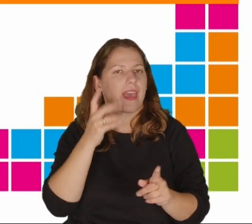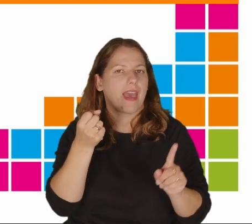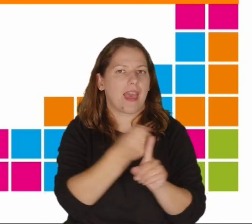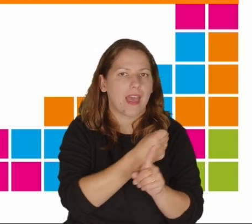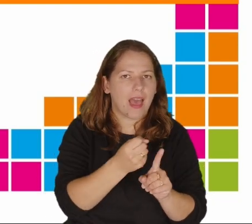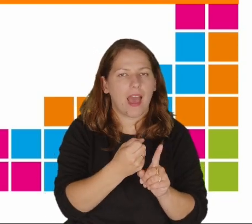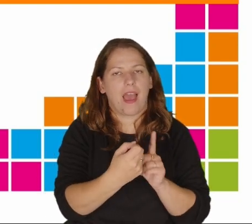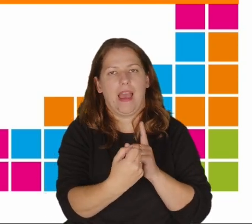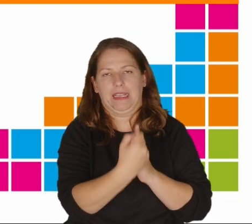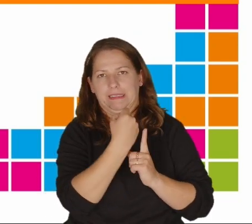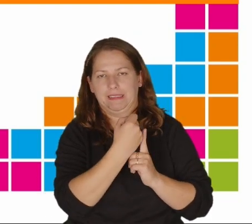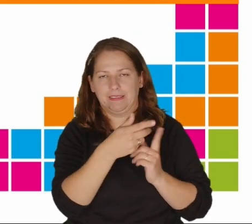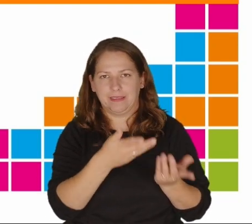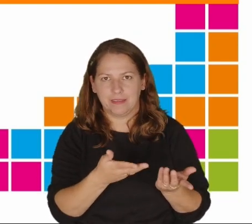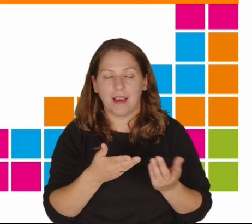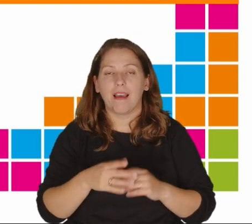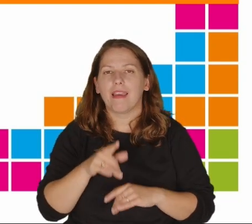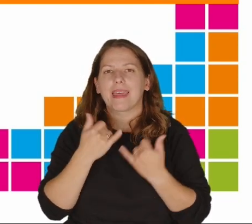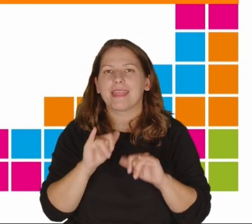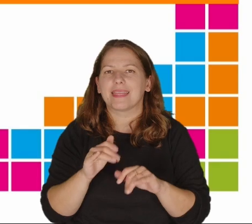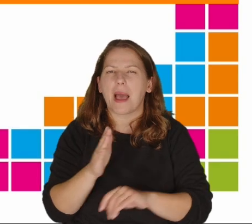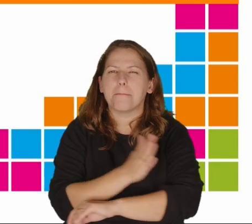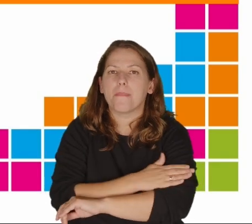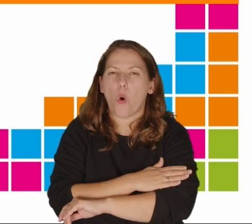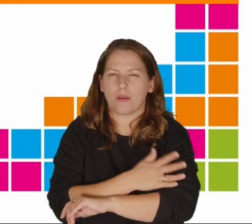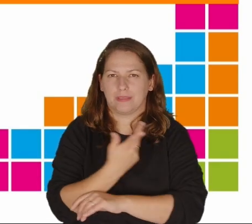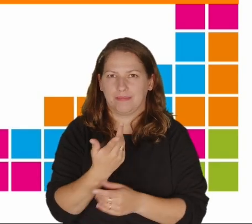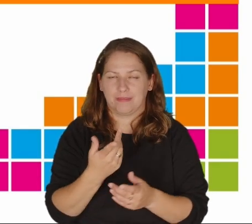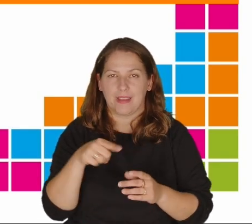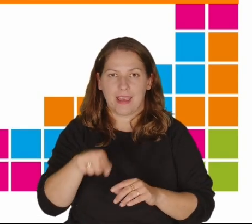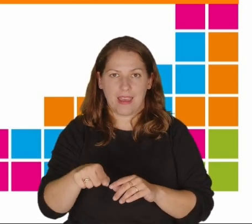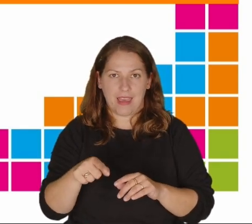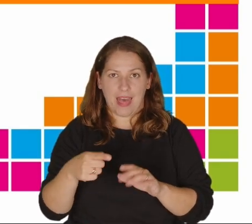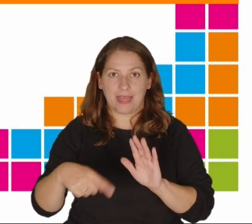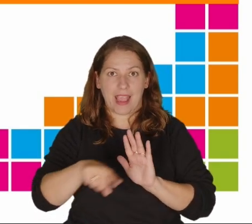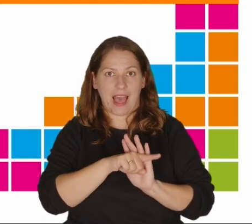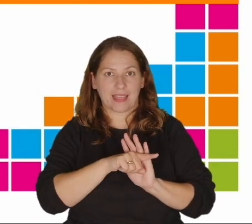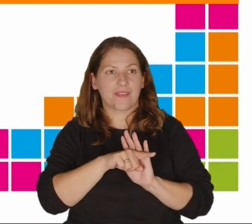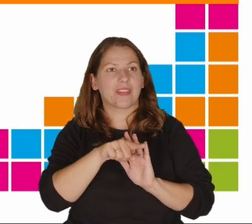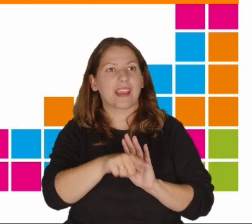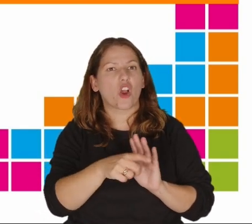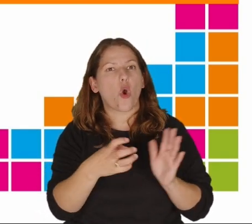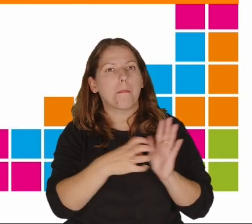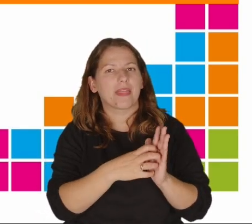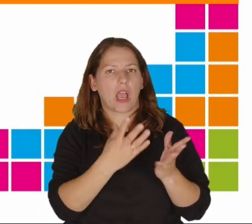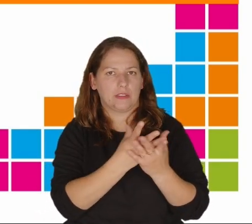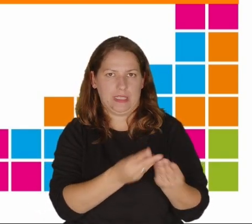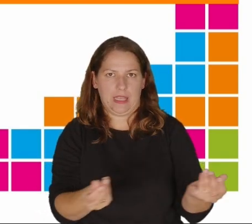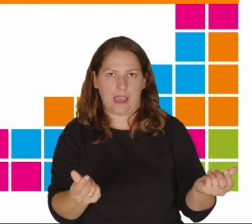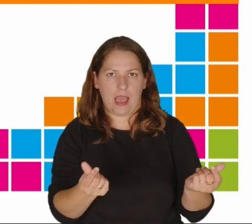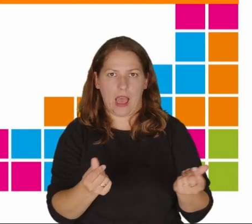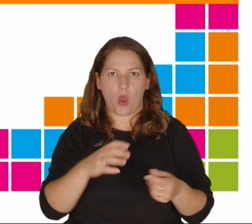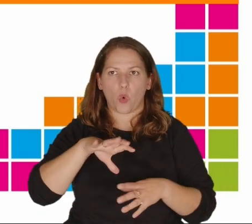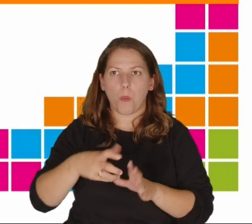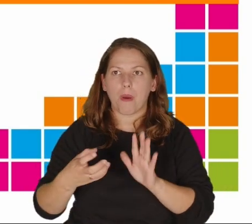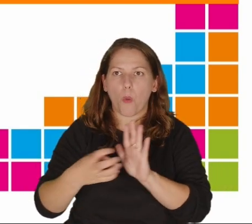będzie ona miała inną moc, bo negatywny komentarz w grupie rówieśniczej znika. Komentarz, który pojawia się na grupie,